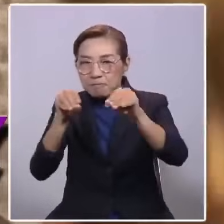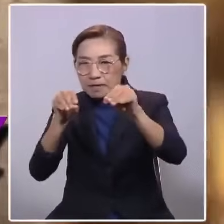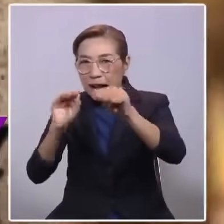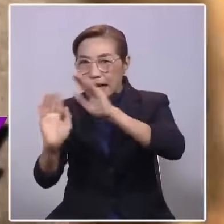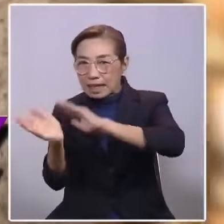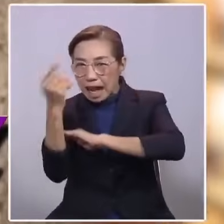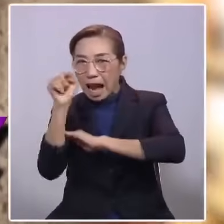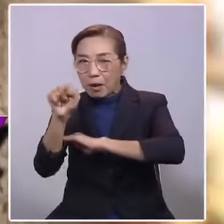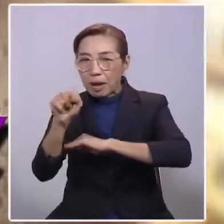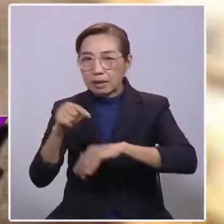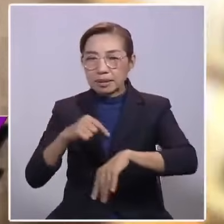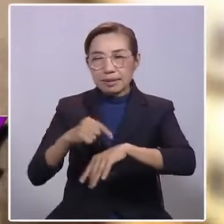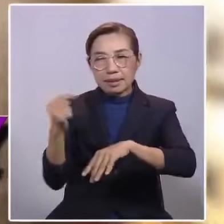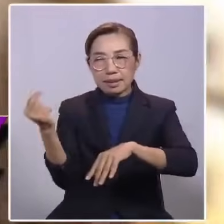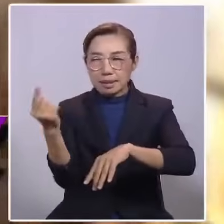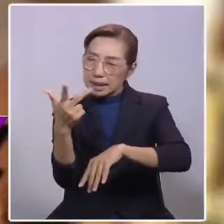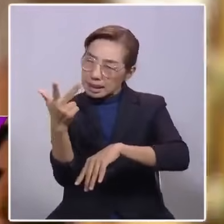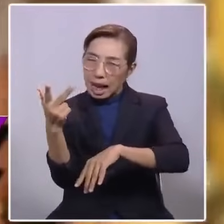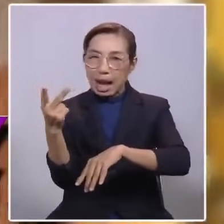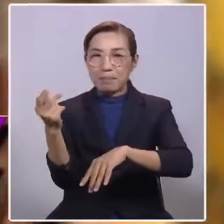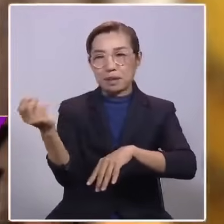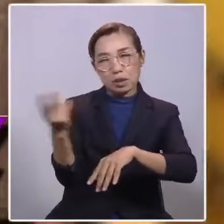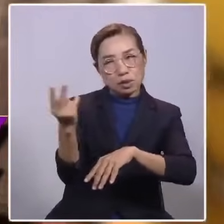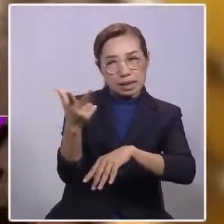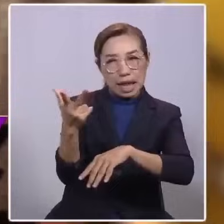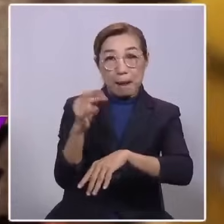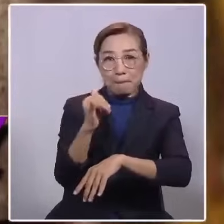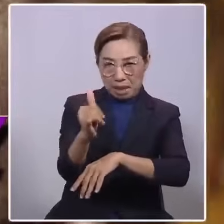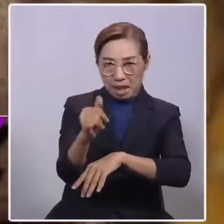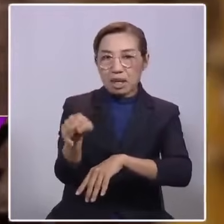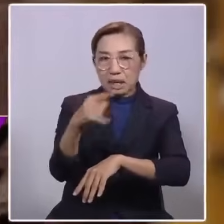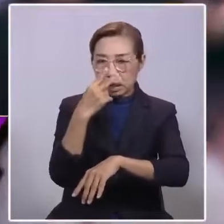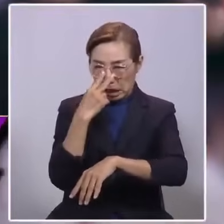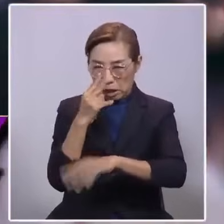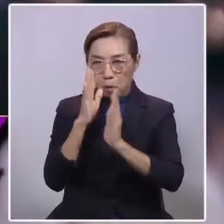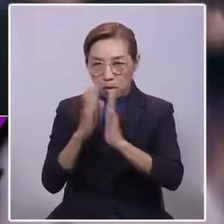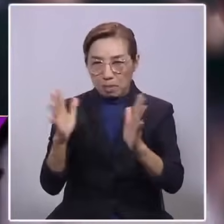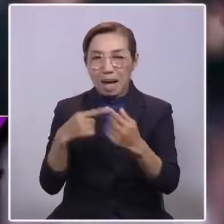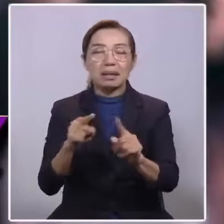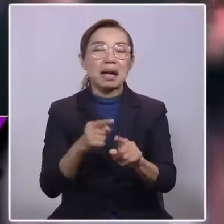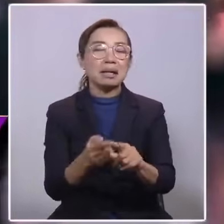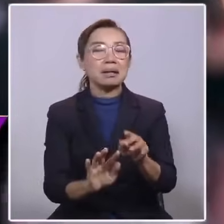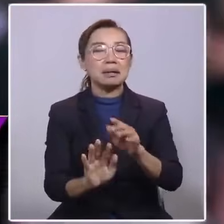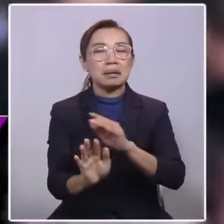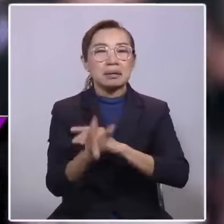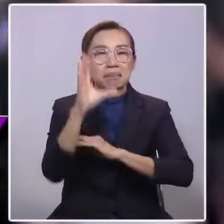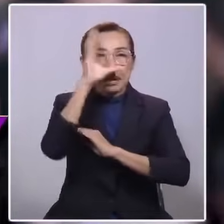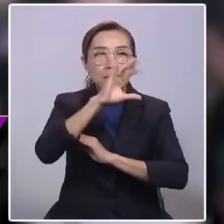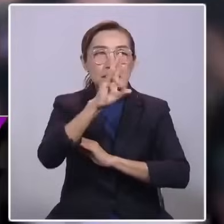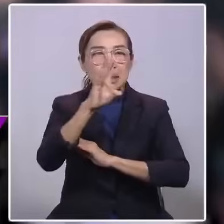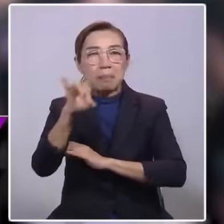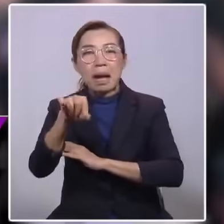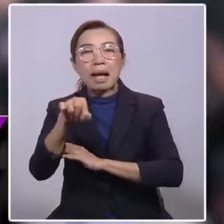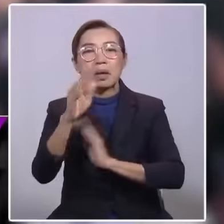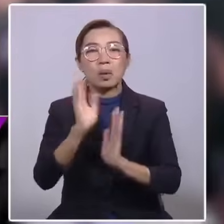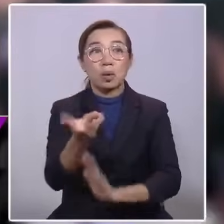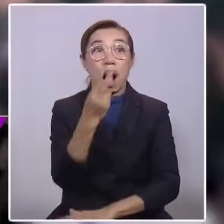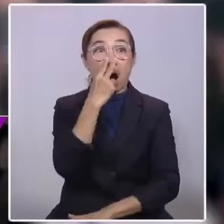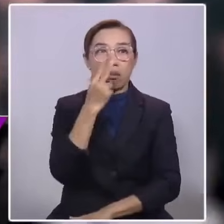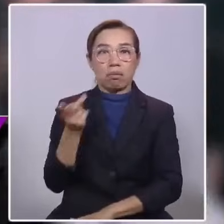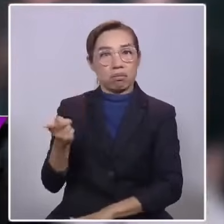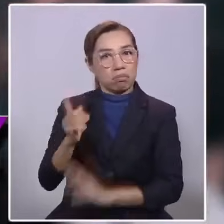คะก่อนจะถึง4:00นสักหน่อยอันนี้ไปช่วงที่เรียกว่าทุกคคนยังไม่ได้มากันหนาแน่นมากอุ๊ยตอนนี้ก็